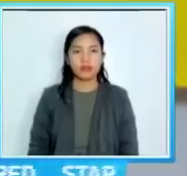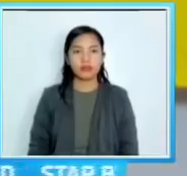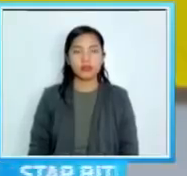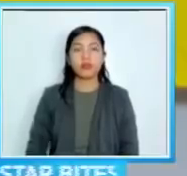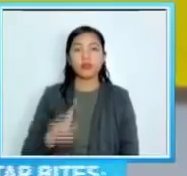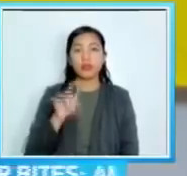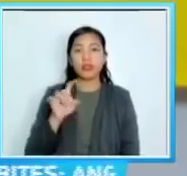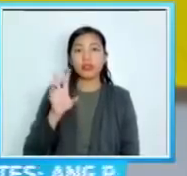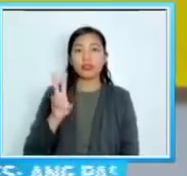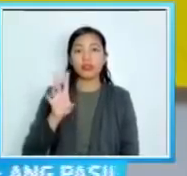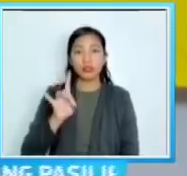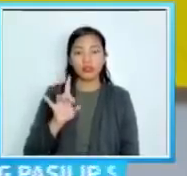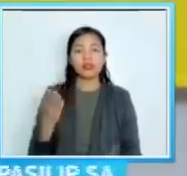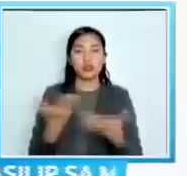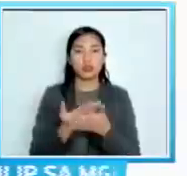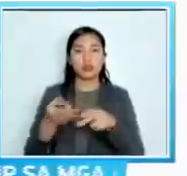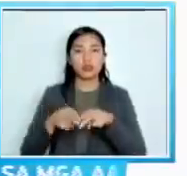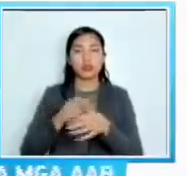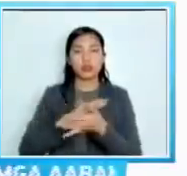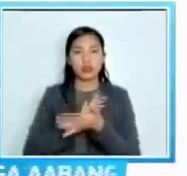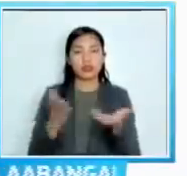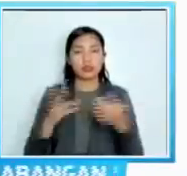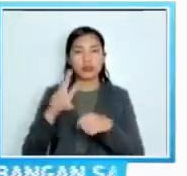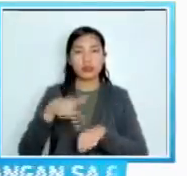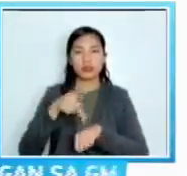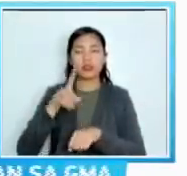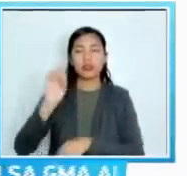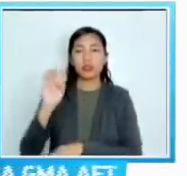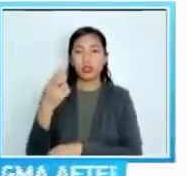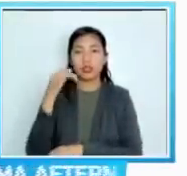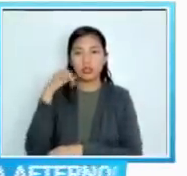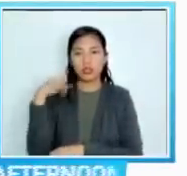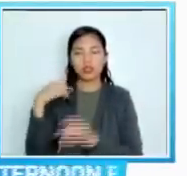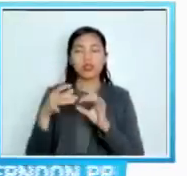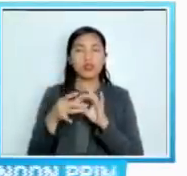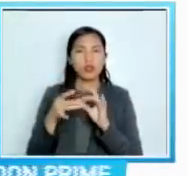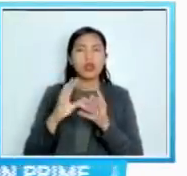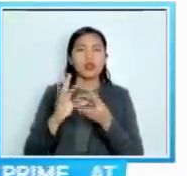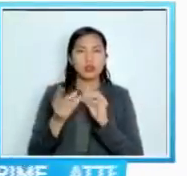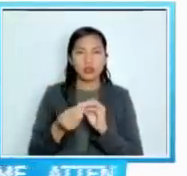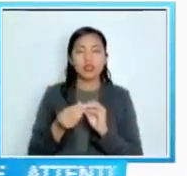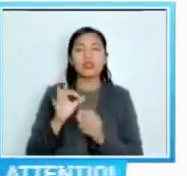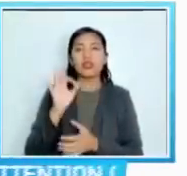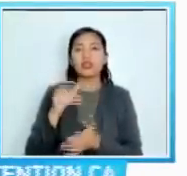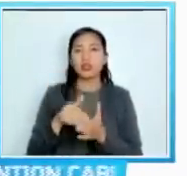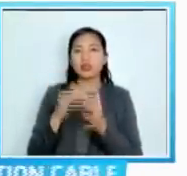naitalang bagong COVID cases sa bansa. Sa datos po ng DOH kahapon, mahigit 9,000 ang active cases o nagpapagaling